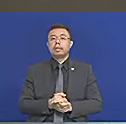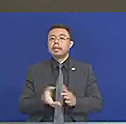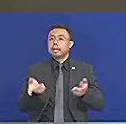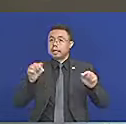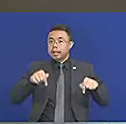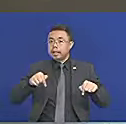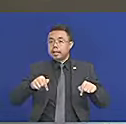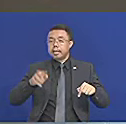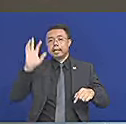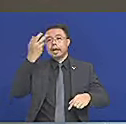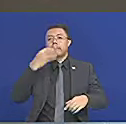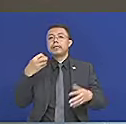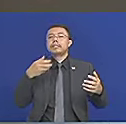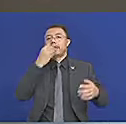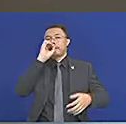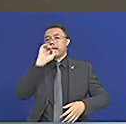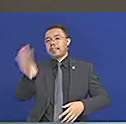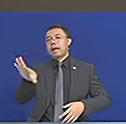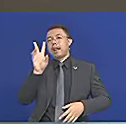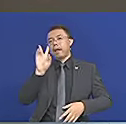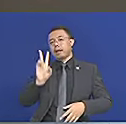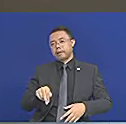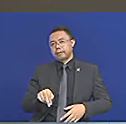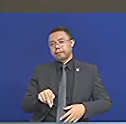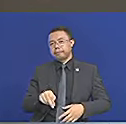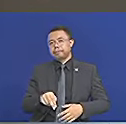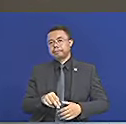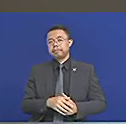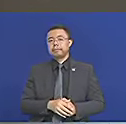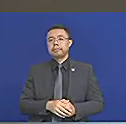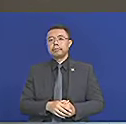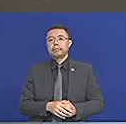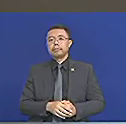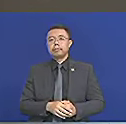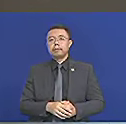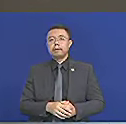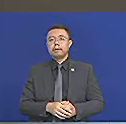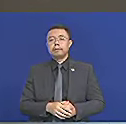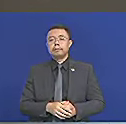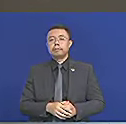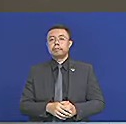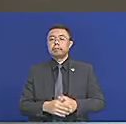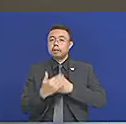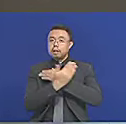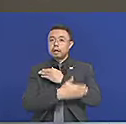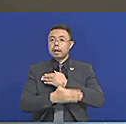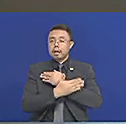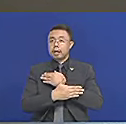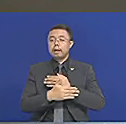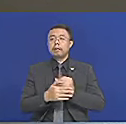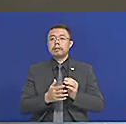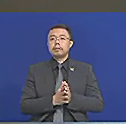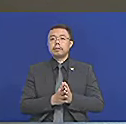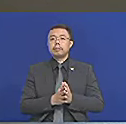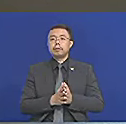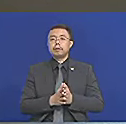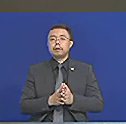Dan ini tidak bisa dibantah, saudaraku. Ya, negara-negara